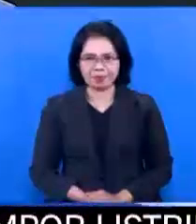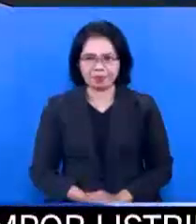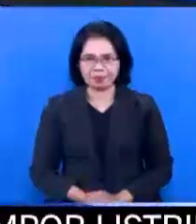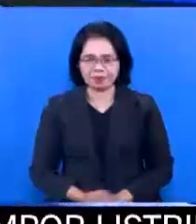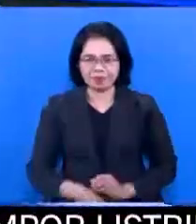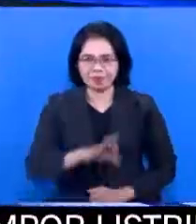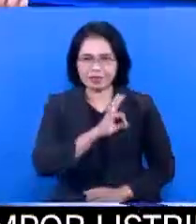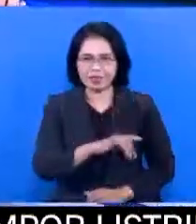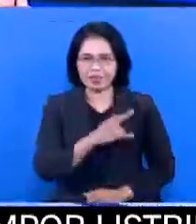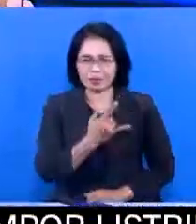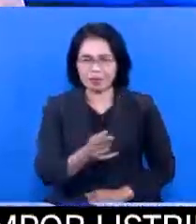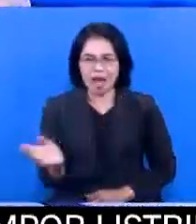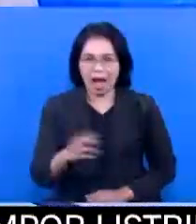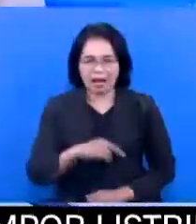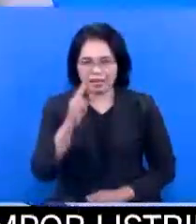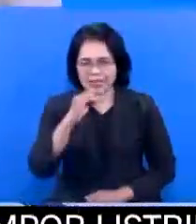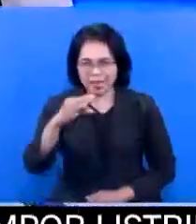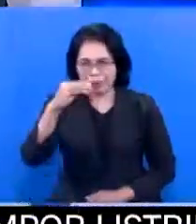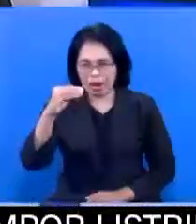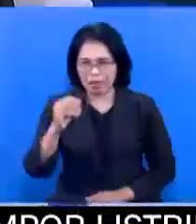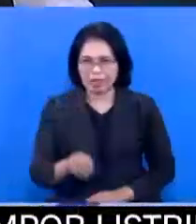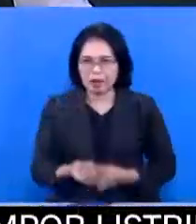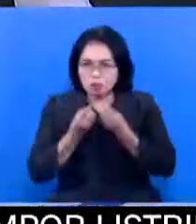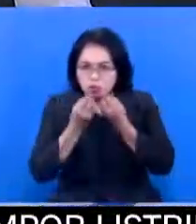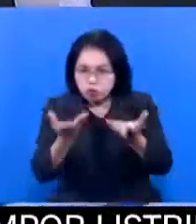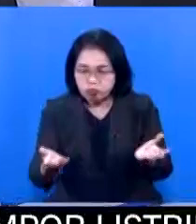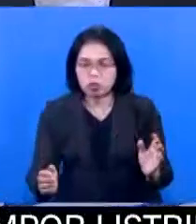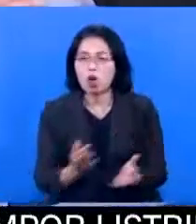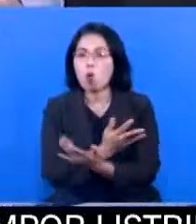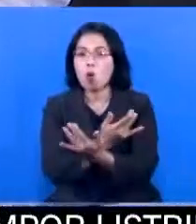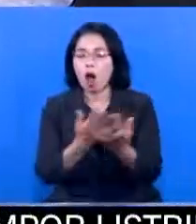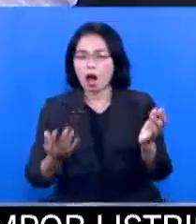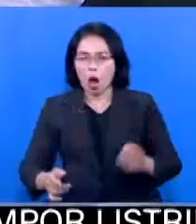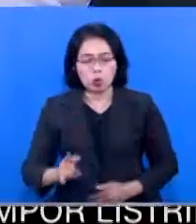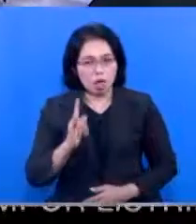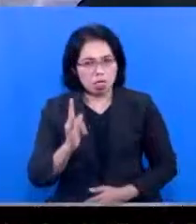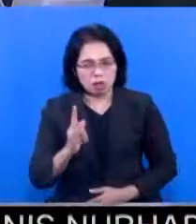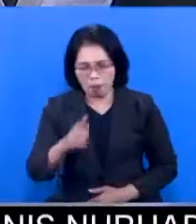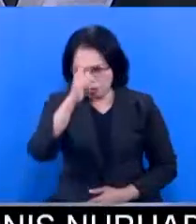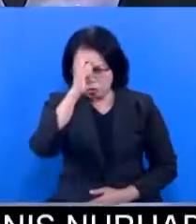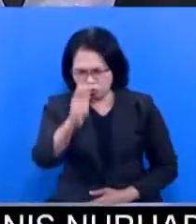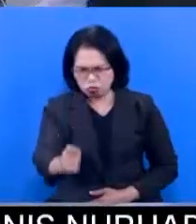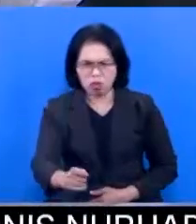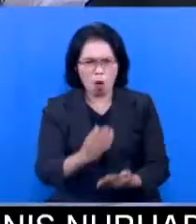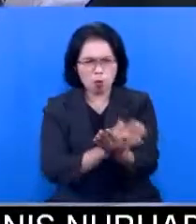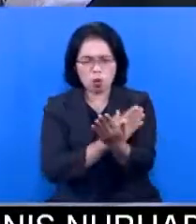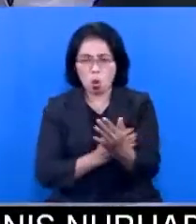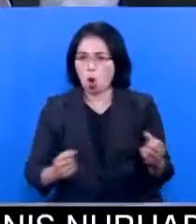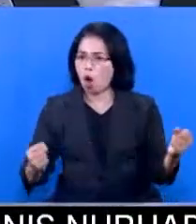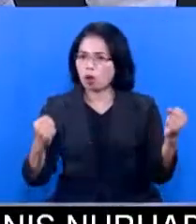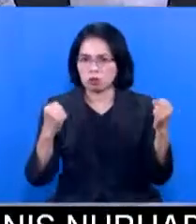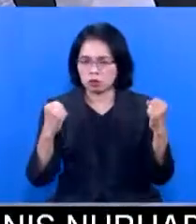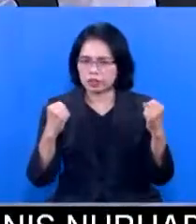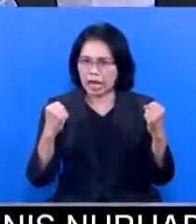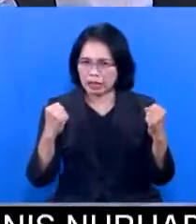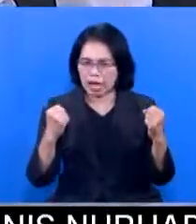Presiden Joko Widodo Senin pagi mengingatkan warga tetap disiplin mematuhi protokol kesehatan, termasuk saat berada di pusat perbelanjaan. Sebelumnya